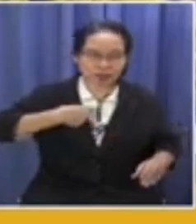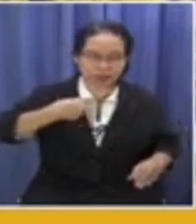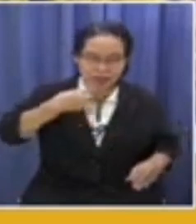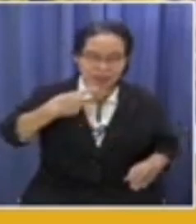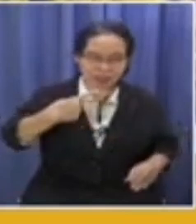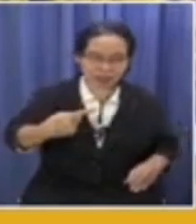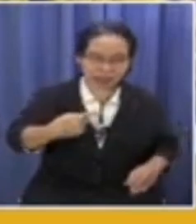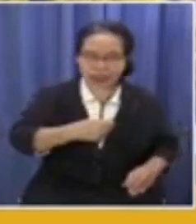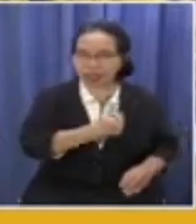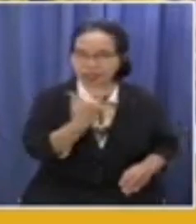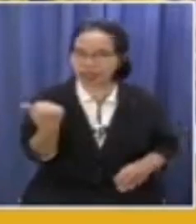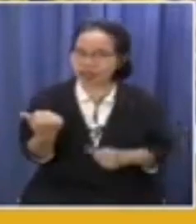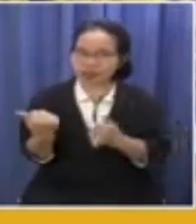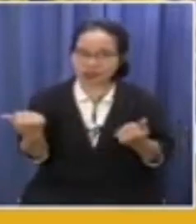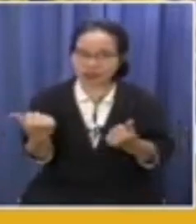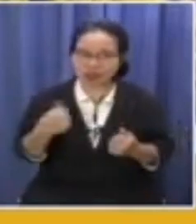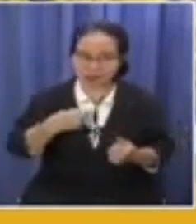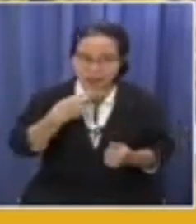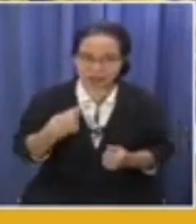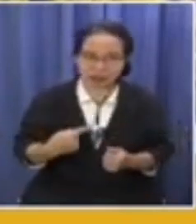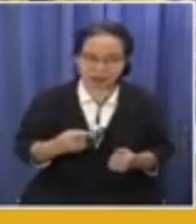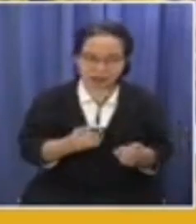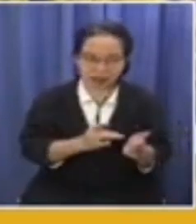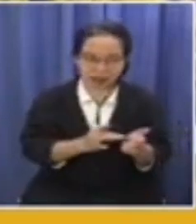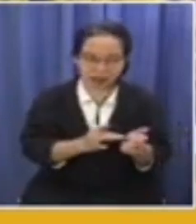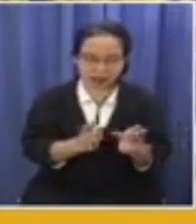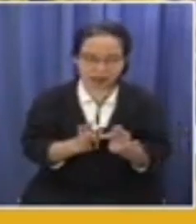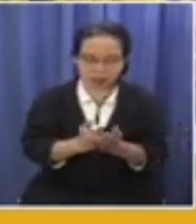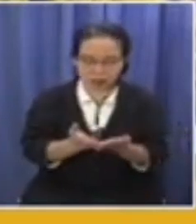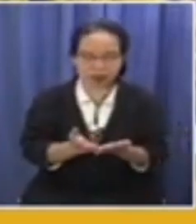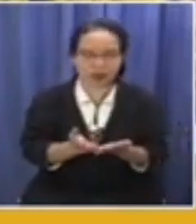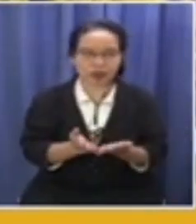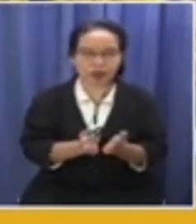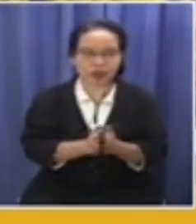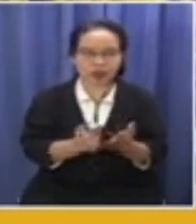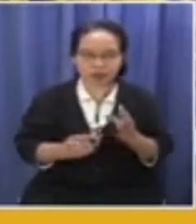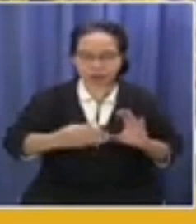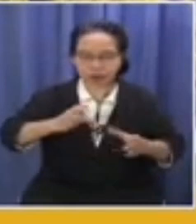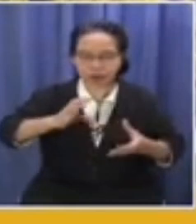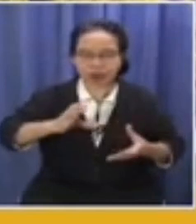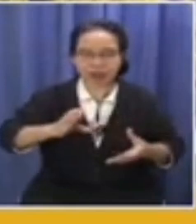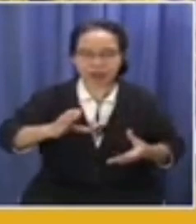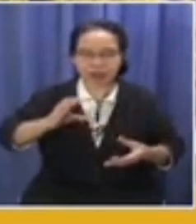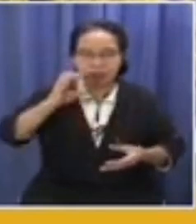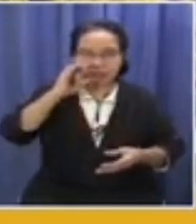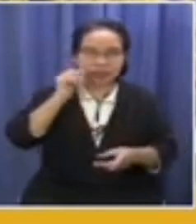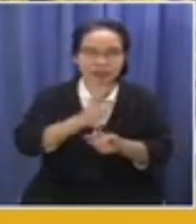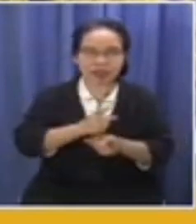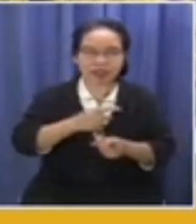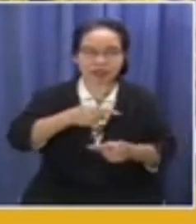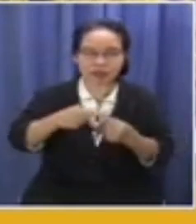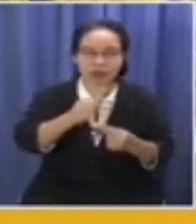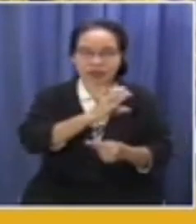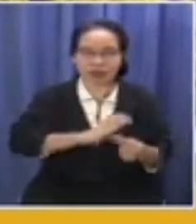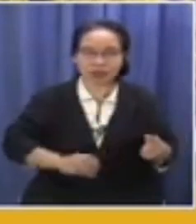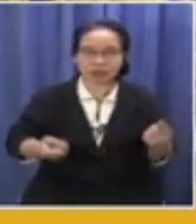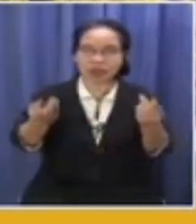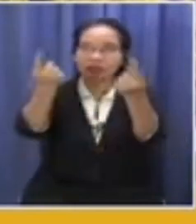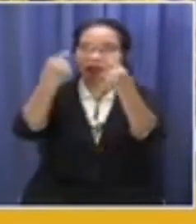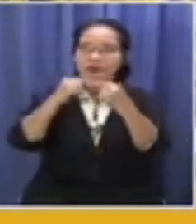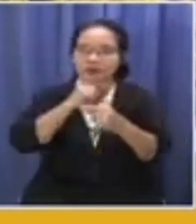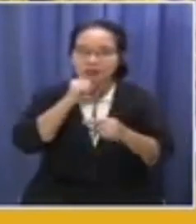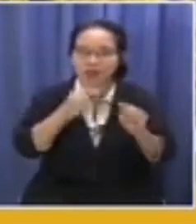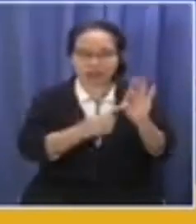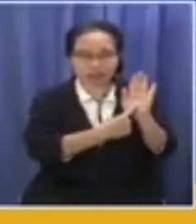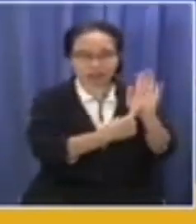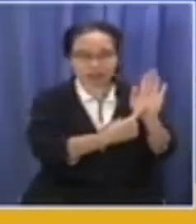sinasabi nung iba sa sinasabi ng biblya kapatid pag balik ni kisto hindi naman siya